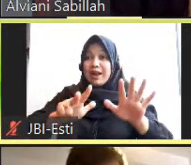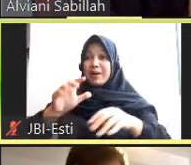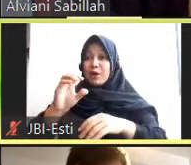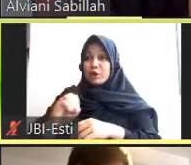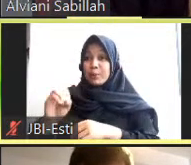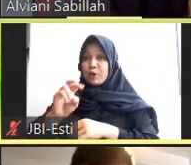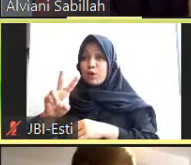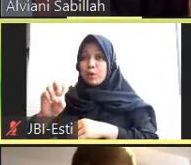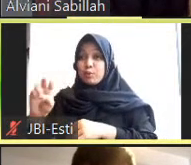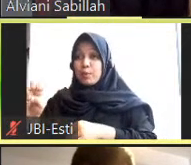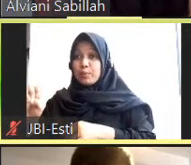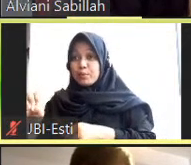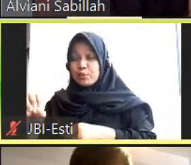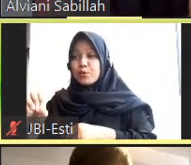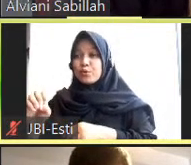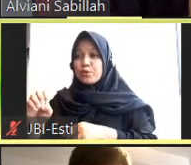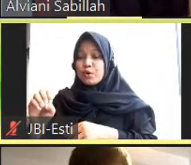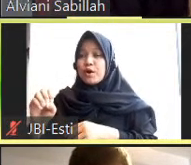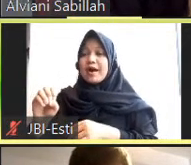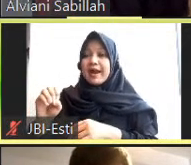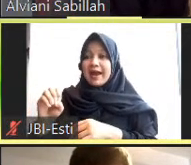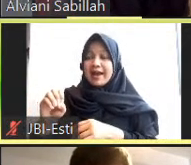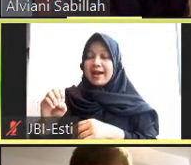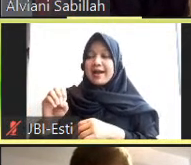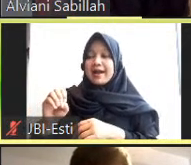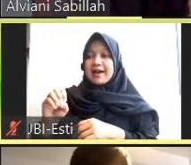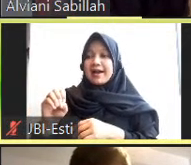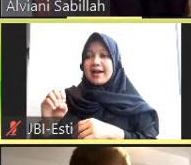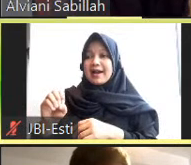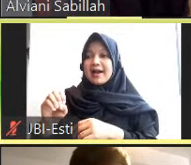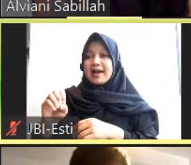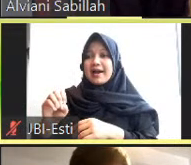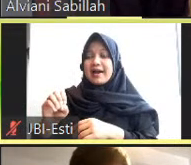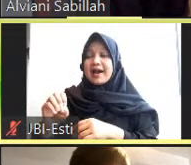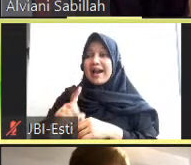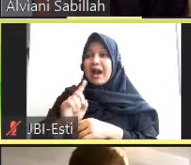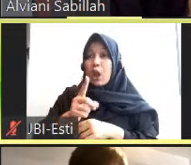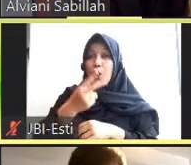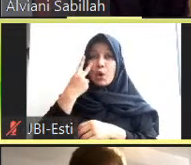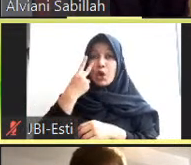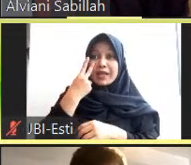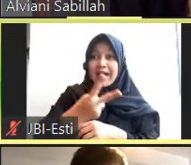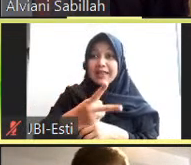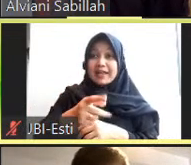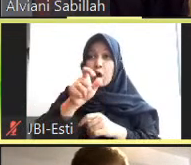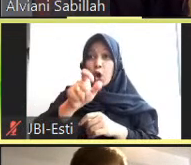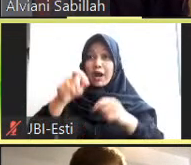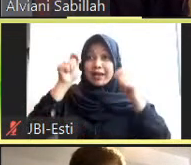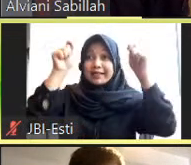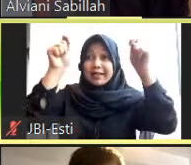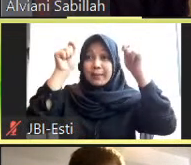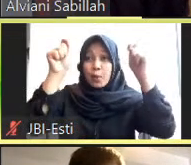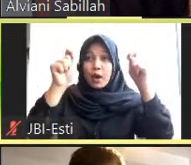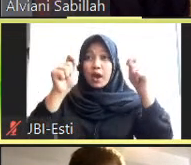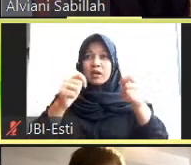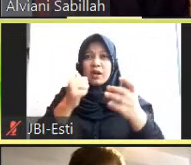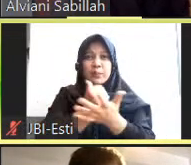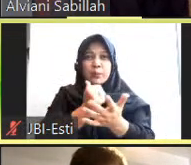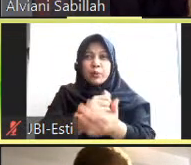dilarang untuk memberikan pertolongan pertama pada masa aksi yang udah sangat membutuhkan gitu.